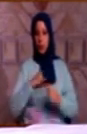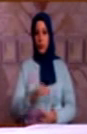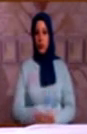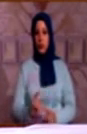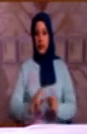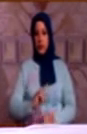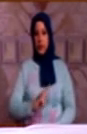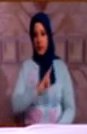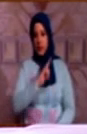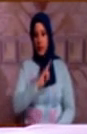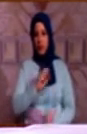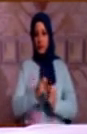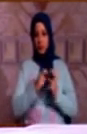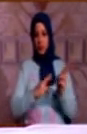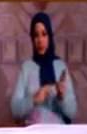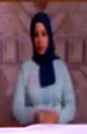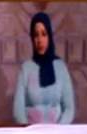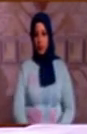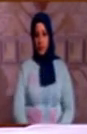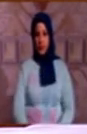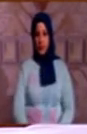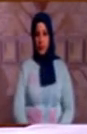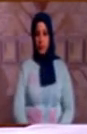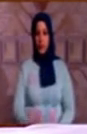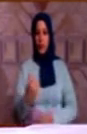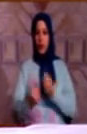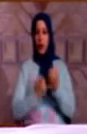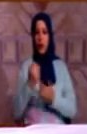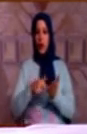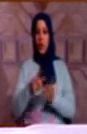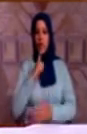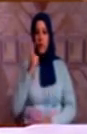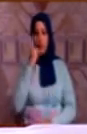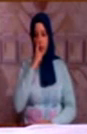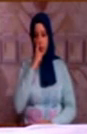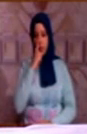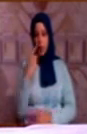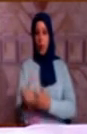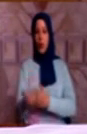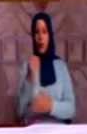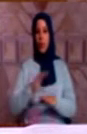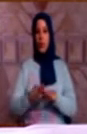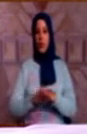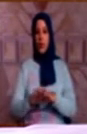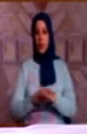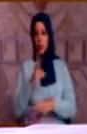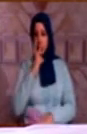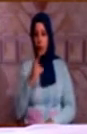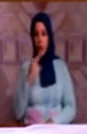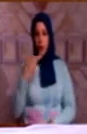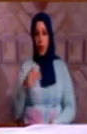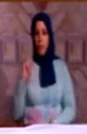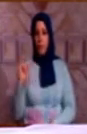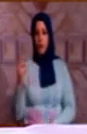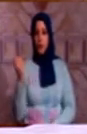المنطقه يعني يعني عايزين عايزين حركه فنيه للقوه الناعم نشوف باليه شوف مسرح شوف عمر خيرت نشوف